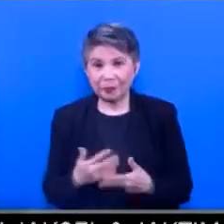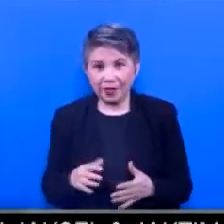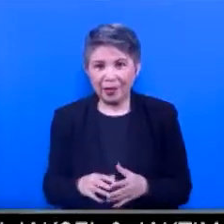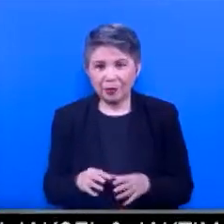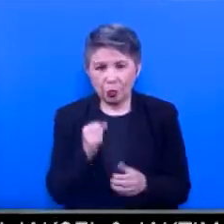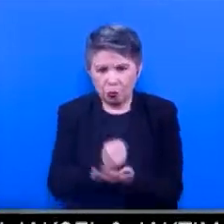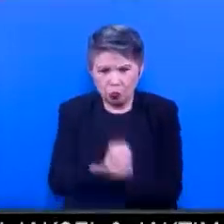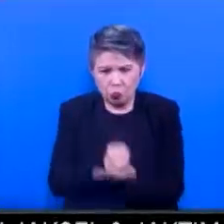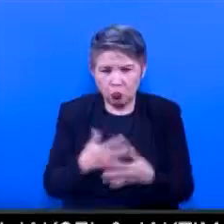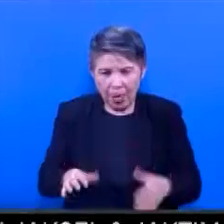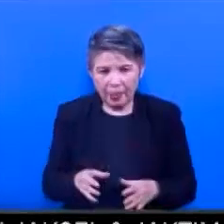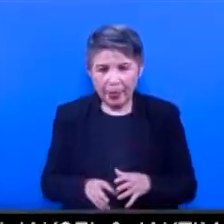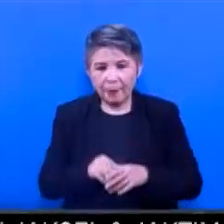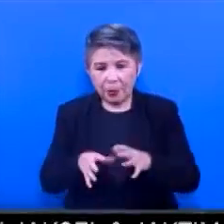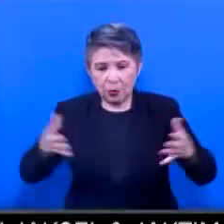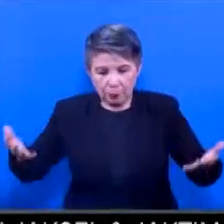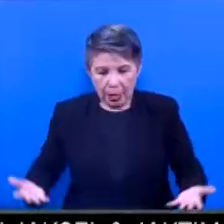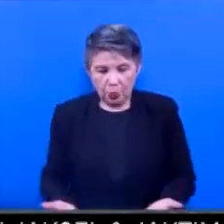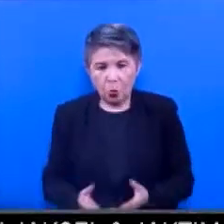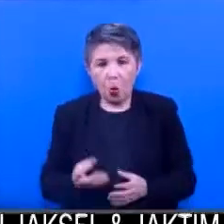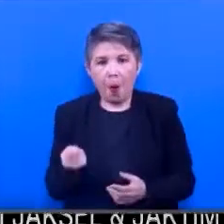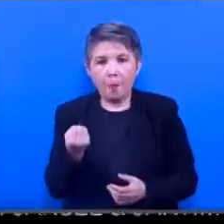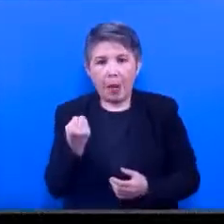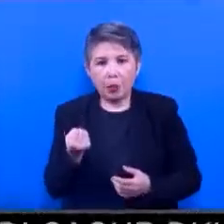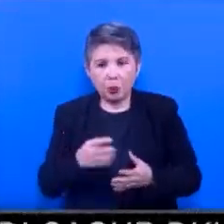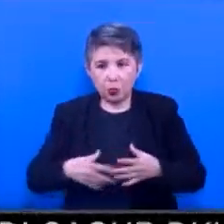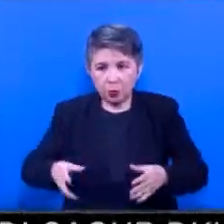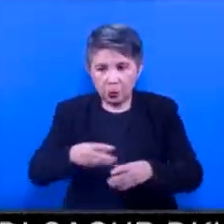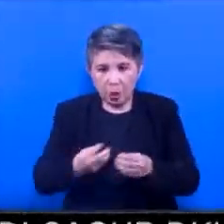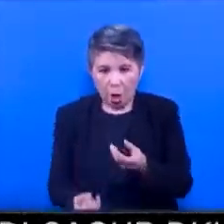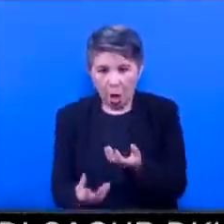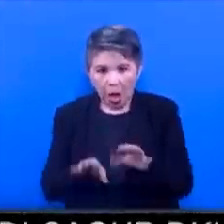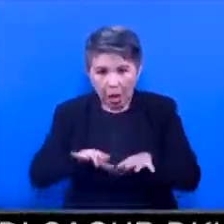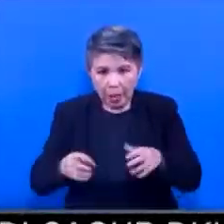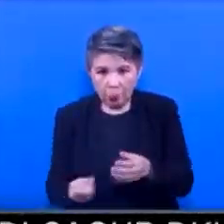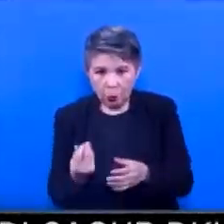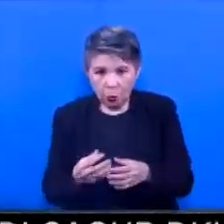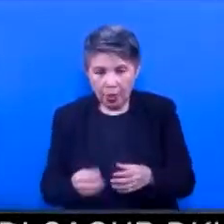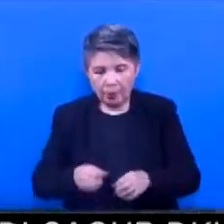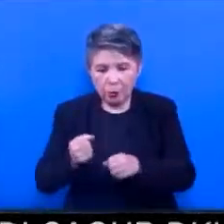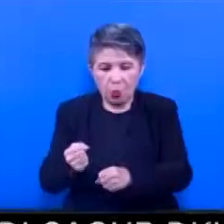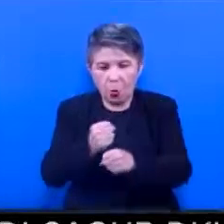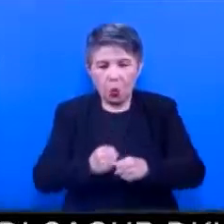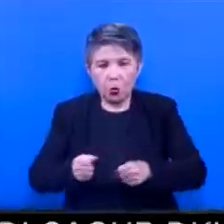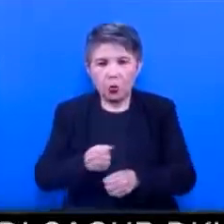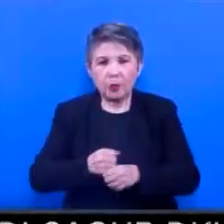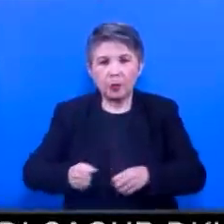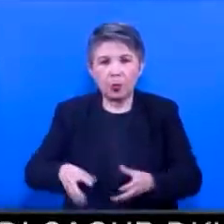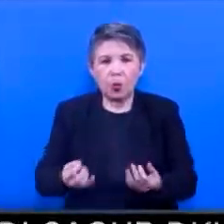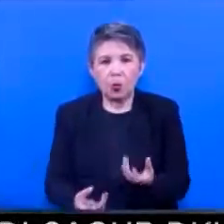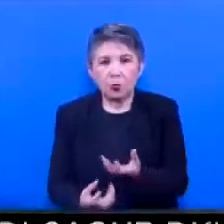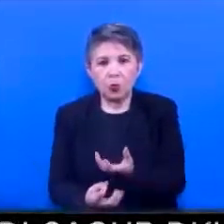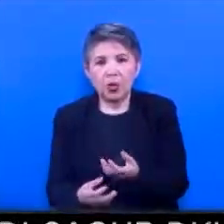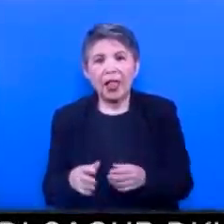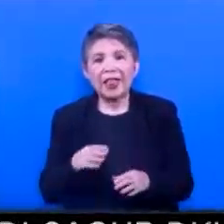Usai ditumbuk, kunyit dimasukkan ke bejana batu yang berada di atas tungku dengan air mendidih. Bejana ini nanti digunakan untuk merebus tahu